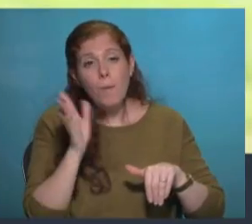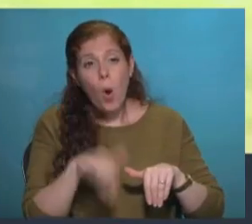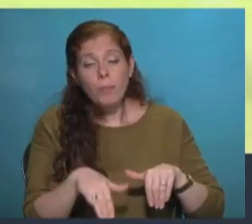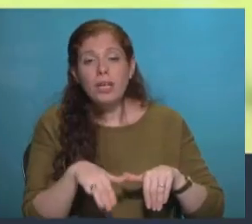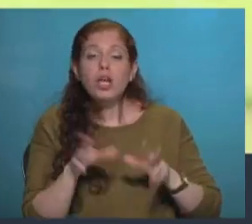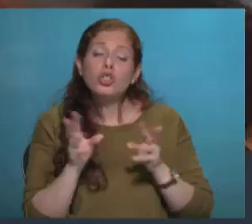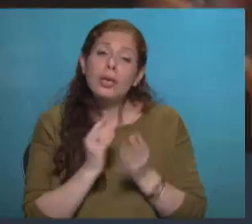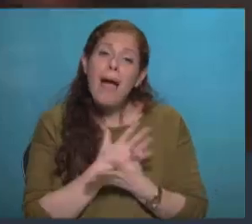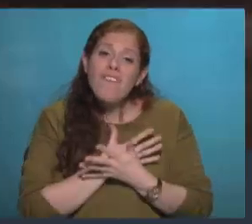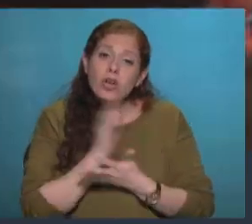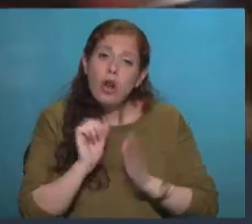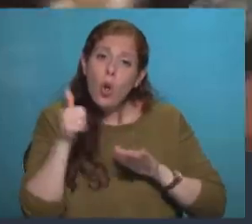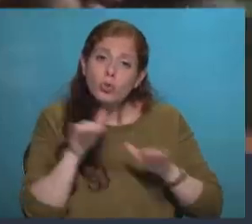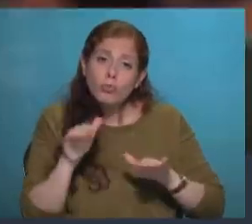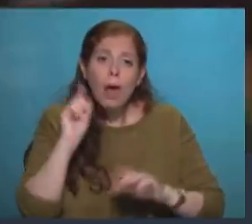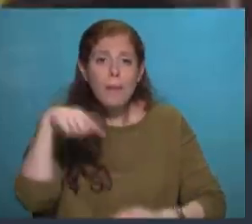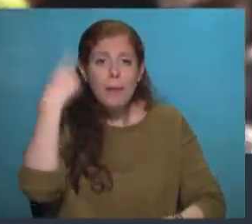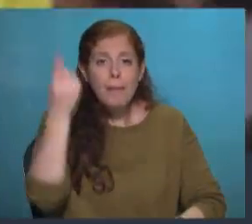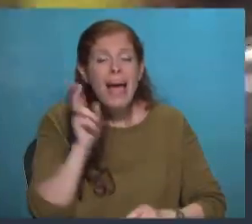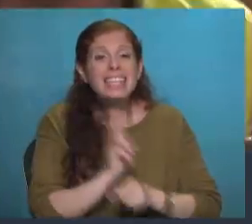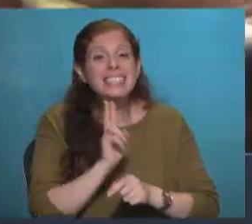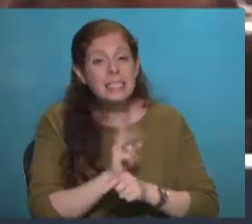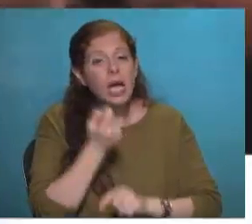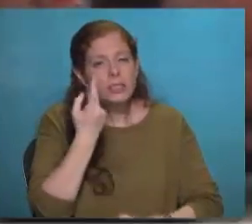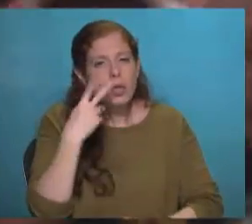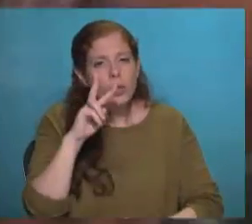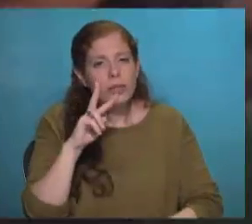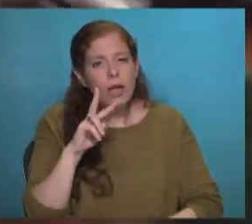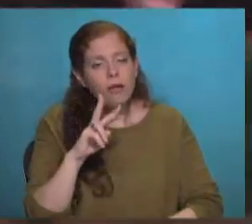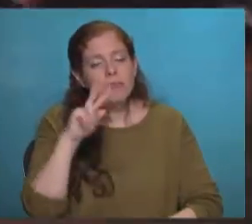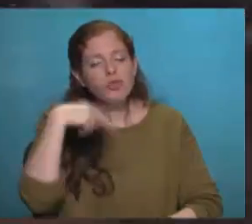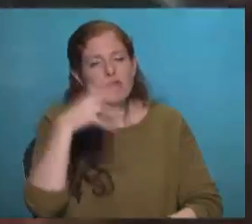לראש הממשלה, בפעם הבאה היא תיזהר מעט יותר, כשתהיה בסביבתו.